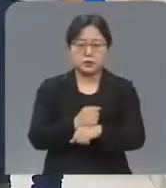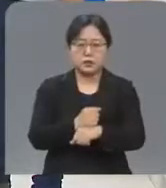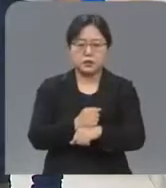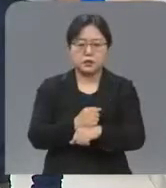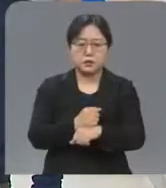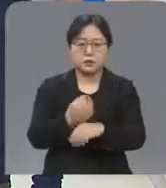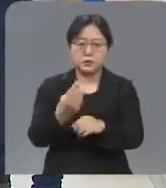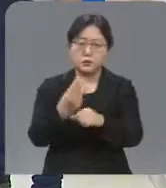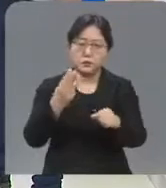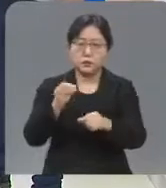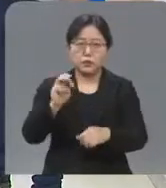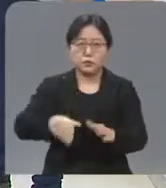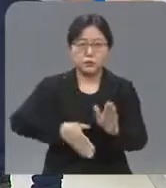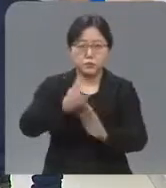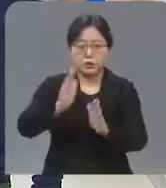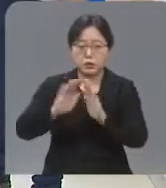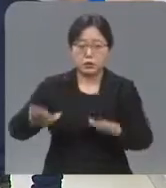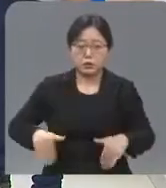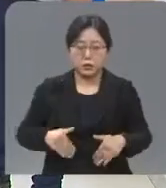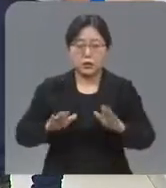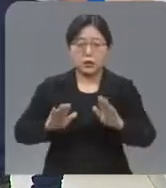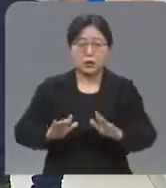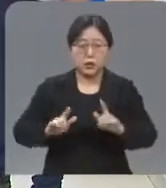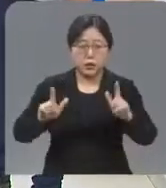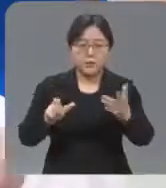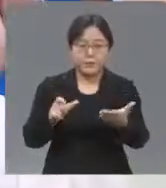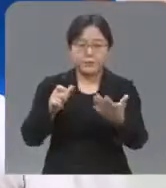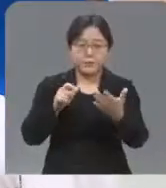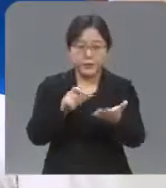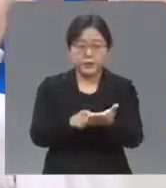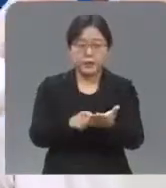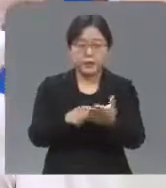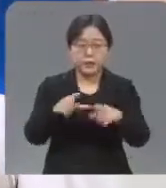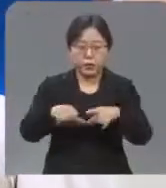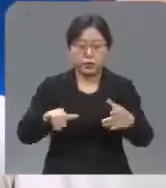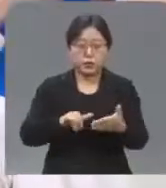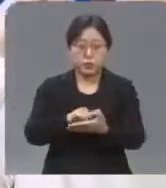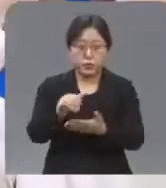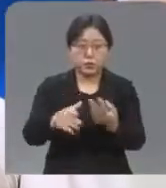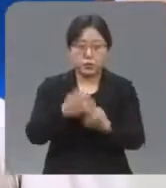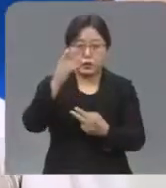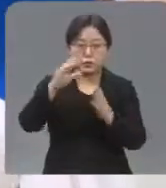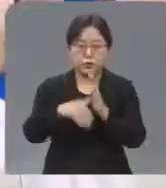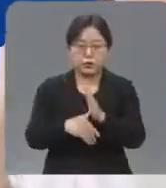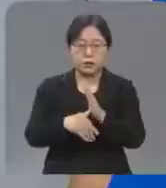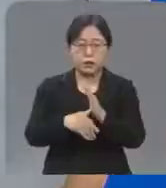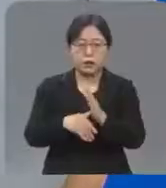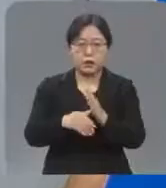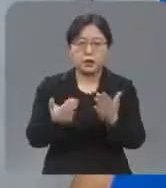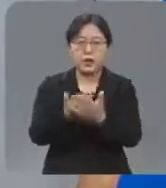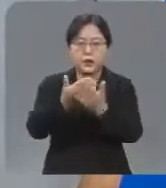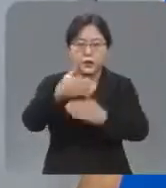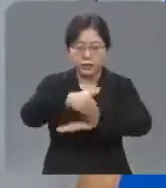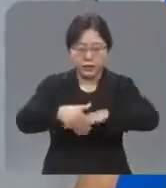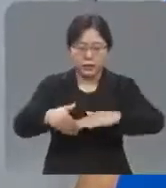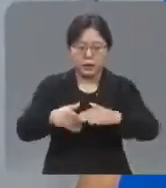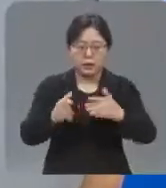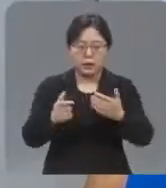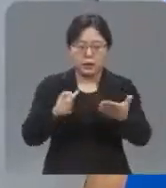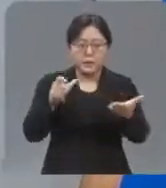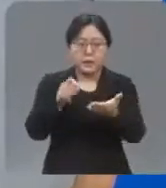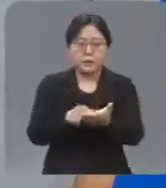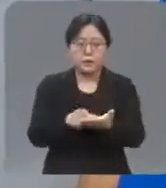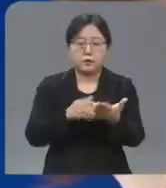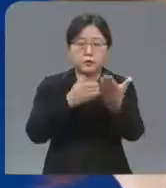심지어 3년 전 광주시와 전라남도가 올해까지로 명기했던 민간공항 통합 시기를 공항개발계획안에 넣으라고